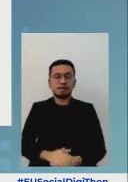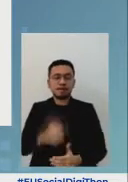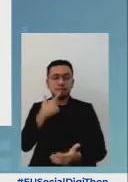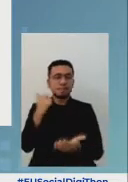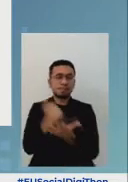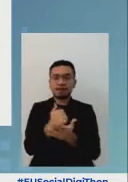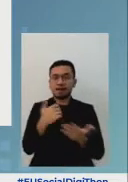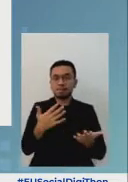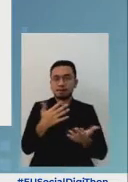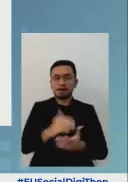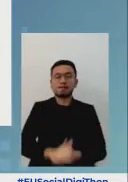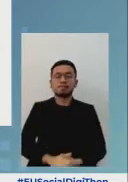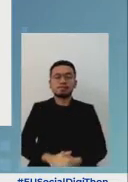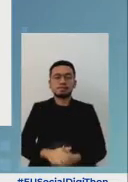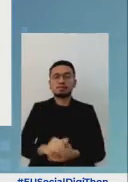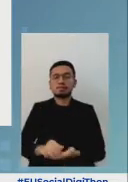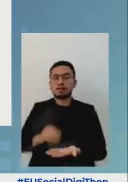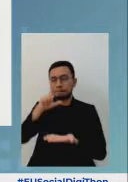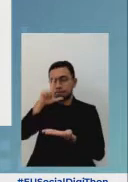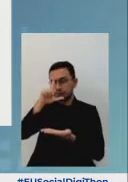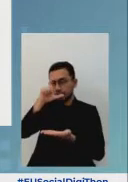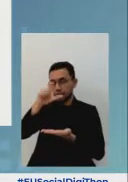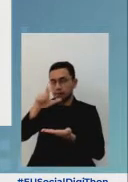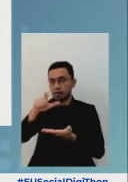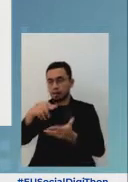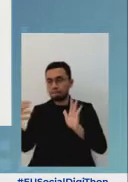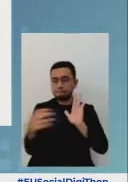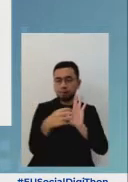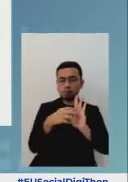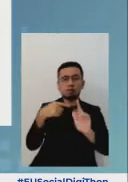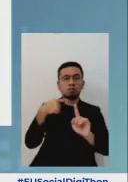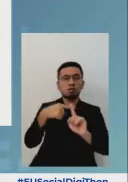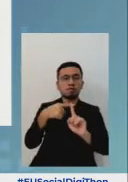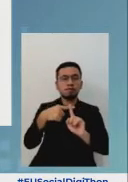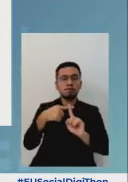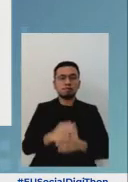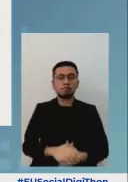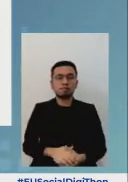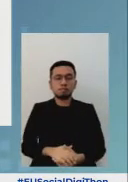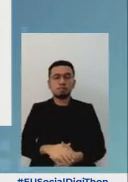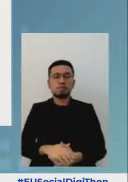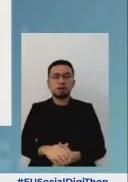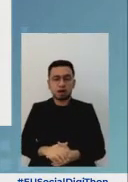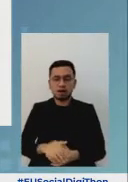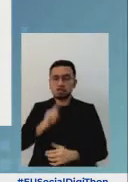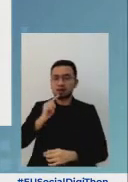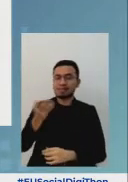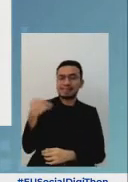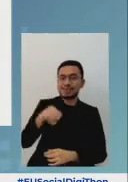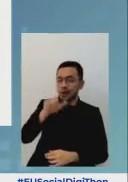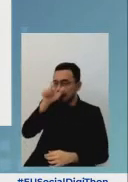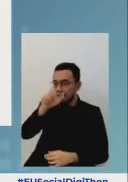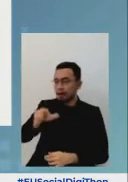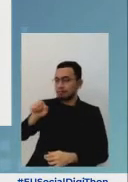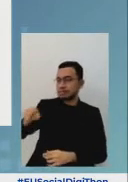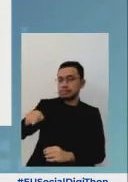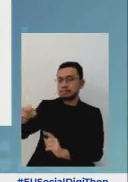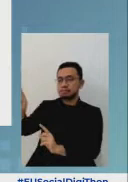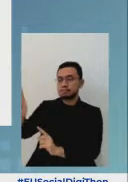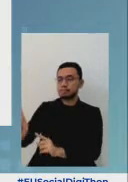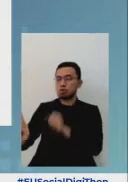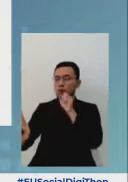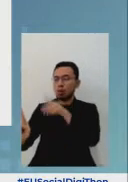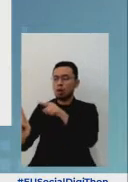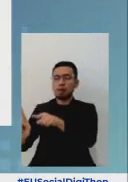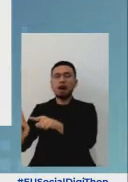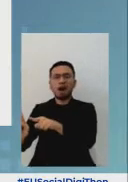positif tentang teman kita itu. Enggak kok, dia enggak ABS, emang dia pinter kok, gitu ya. Aku suka dia, dia